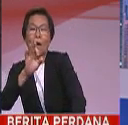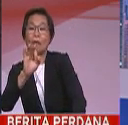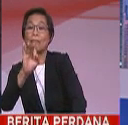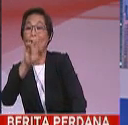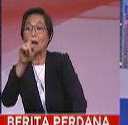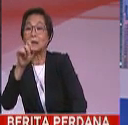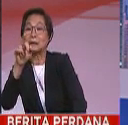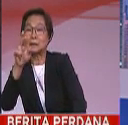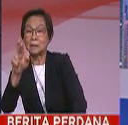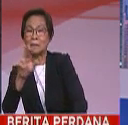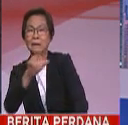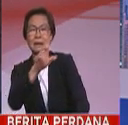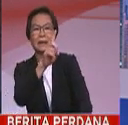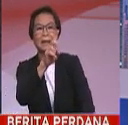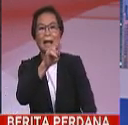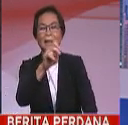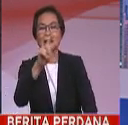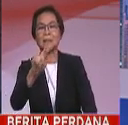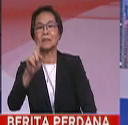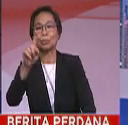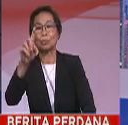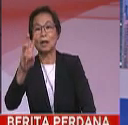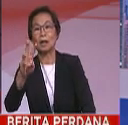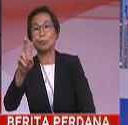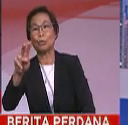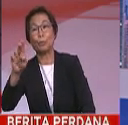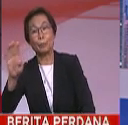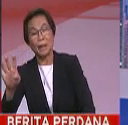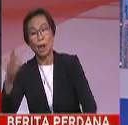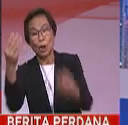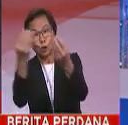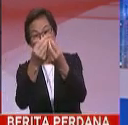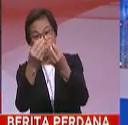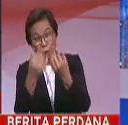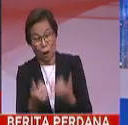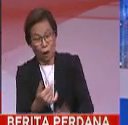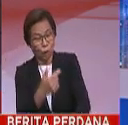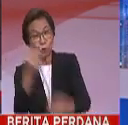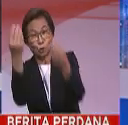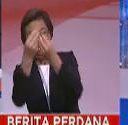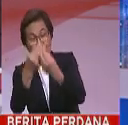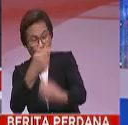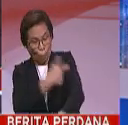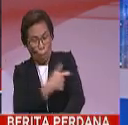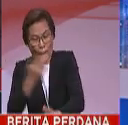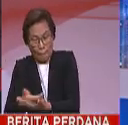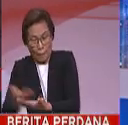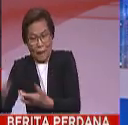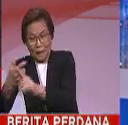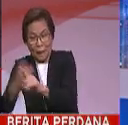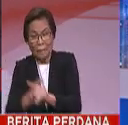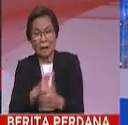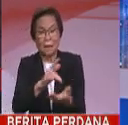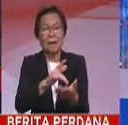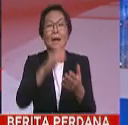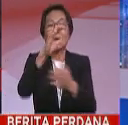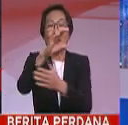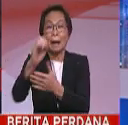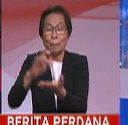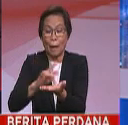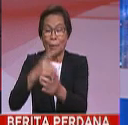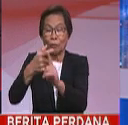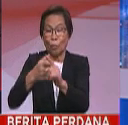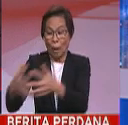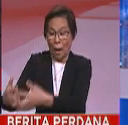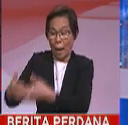BioNTech BNT1262B. Ia menjadikan jumlah terkini vaksin yang diperoleh daripada syarikat farmaseutikal Amerika